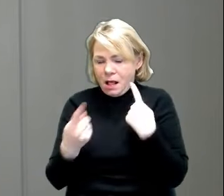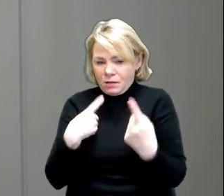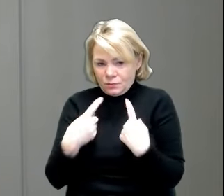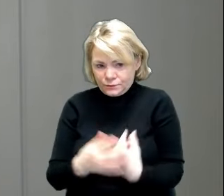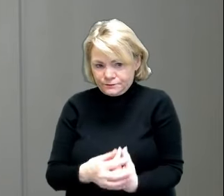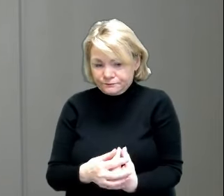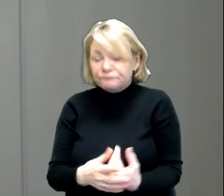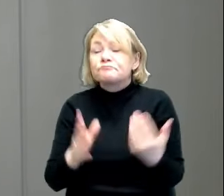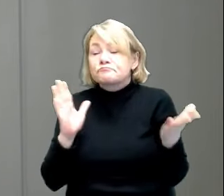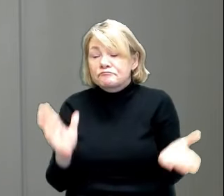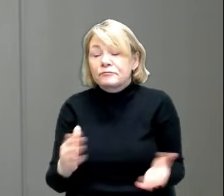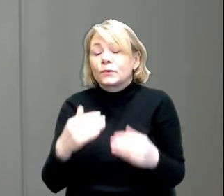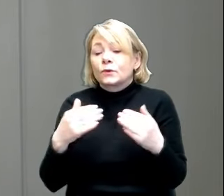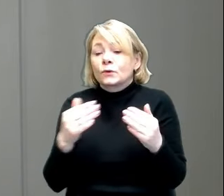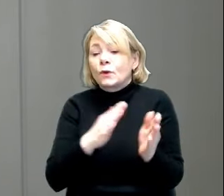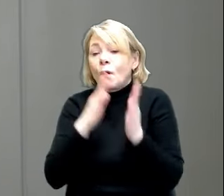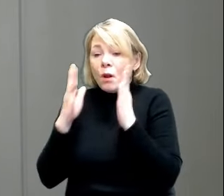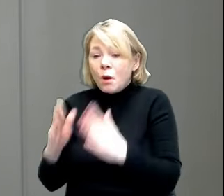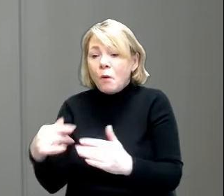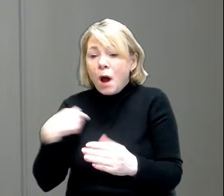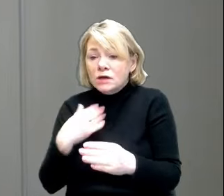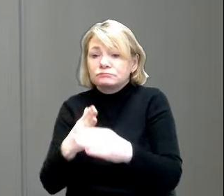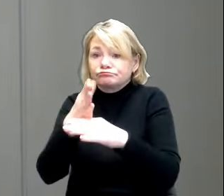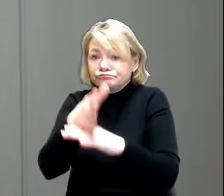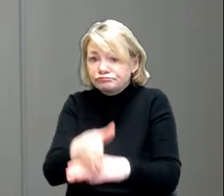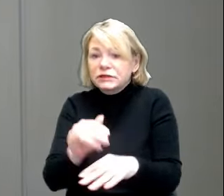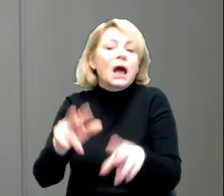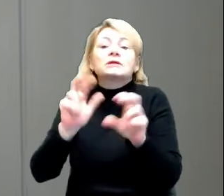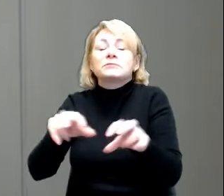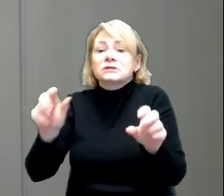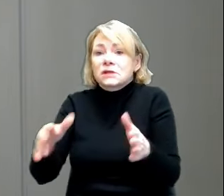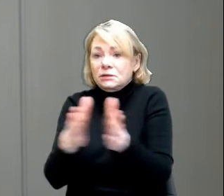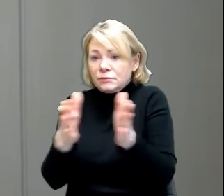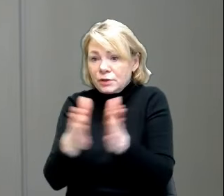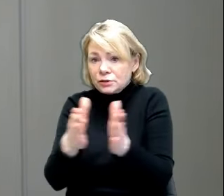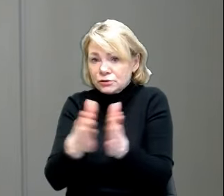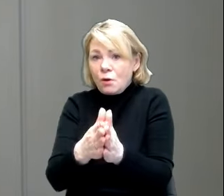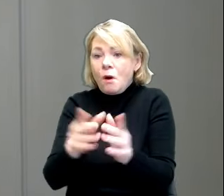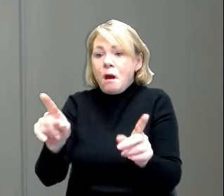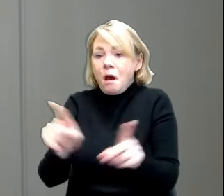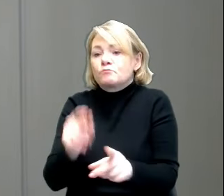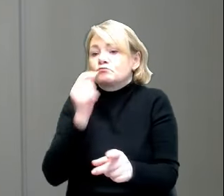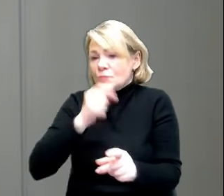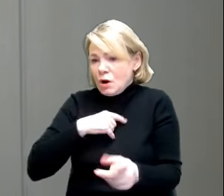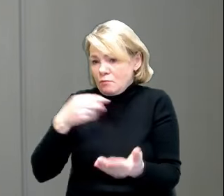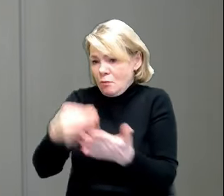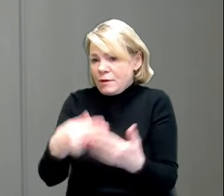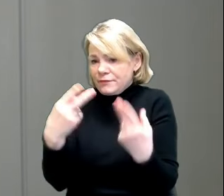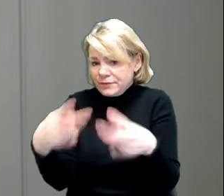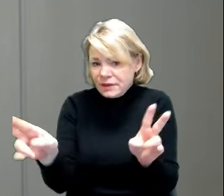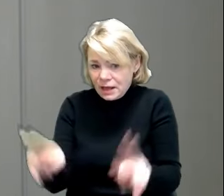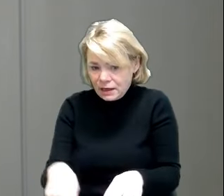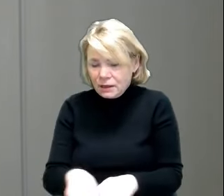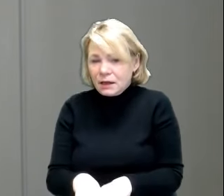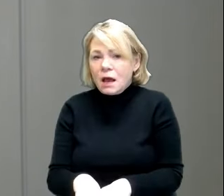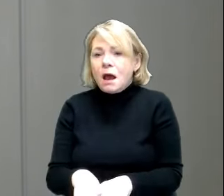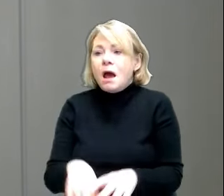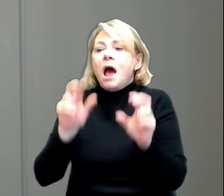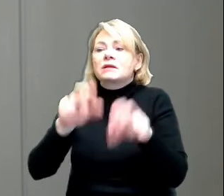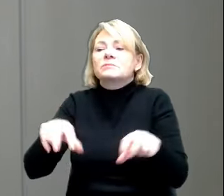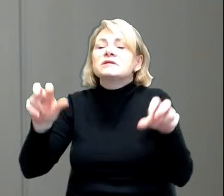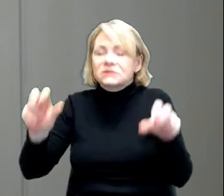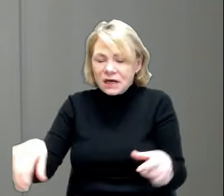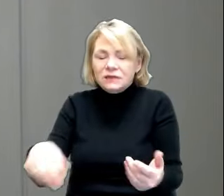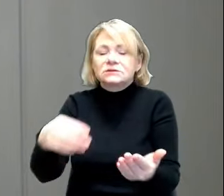į administraciją prašydamas atleisti nuo žemės mokesčų mokesčio administracija siunčia raštą kad kadangi